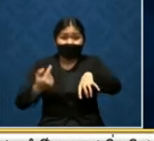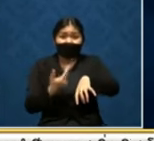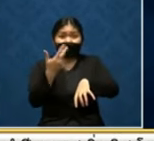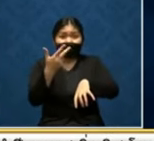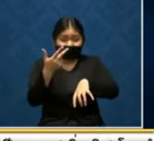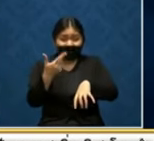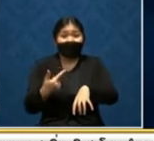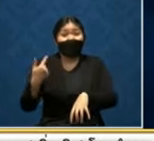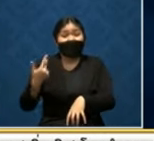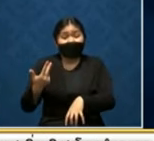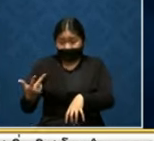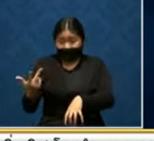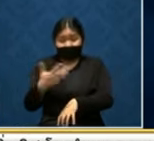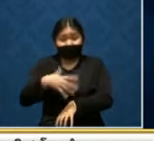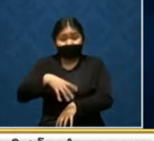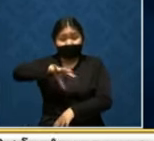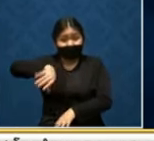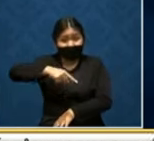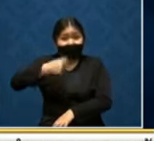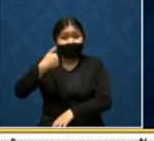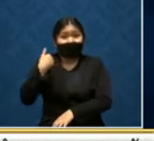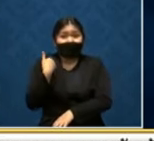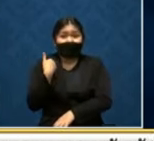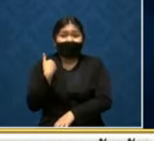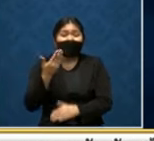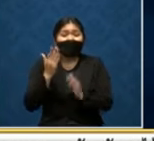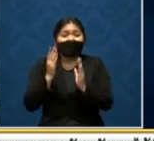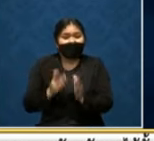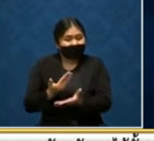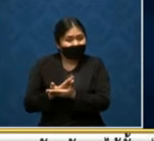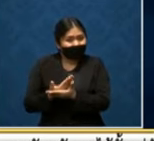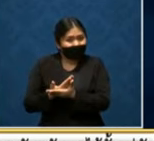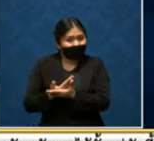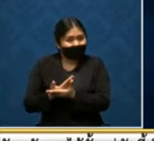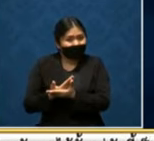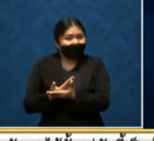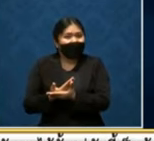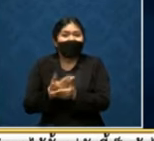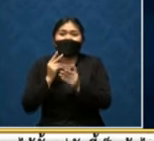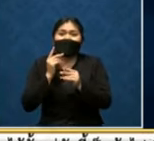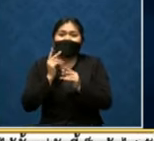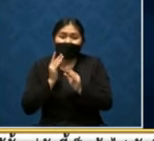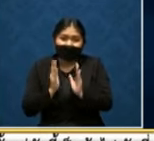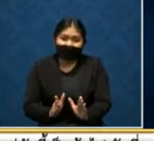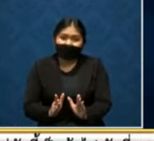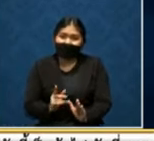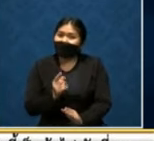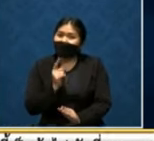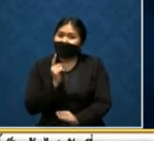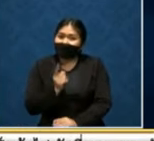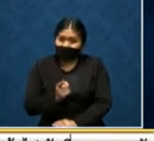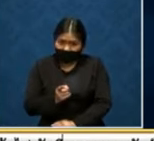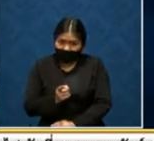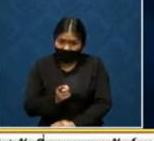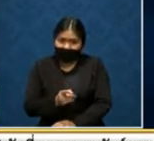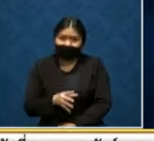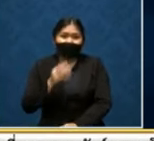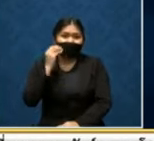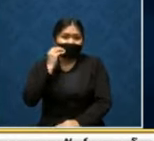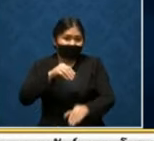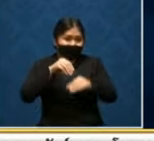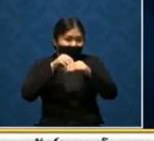3บริษัทนั้นเป็นบริษัทที่มีผู้ถือหุ้นเดียวกันครับท่านประธานมีที่อยู่ระแวกเดียวกัน